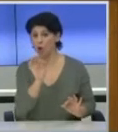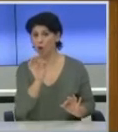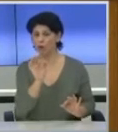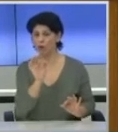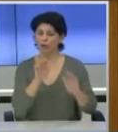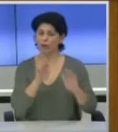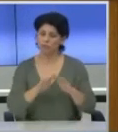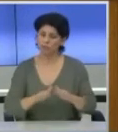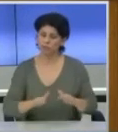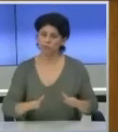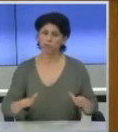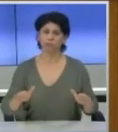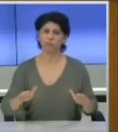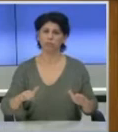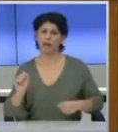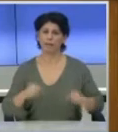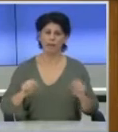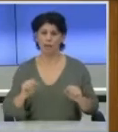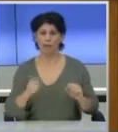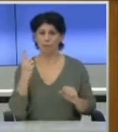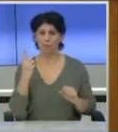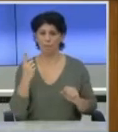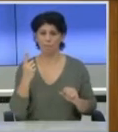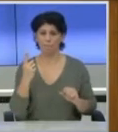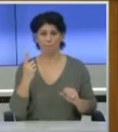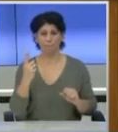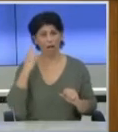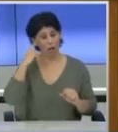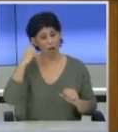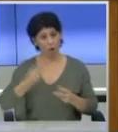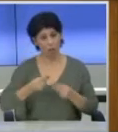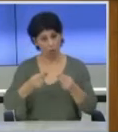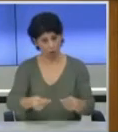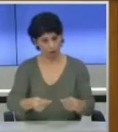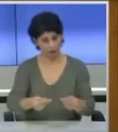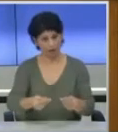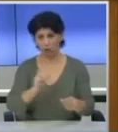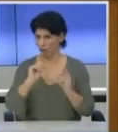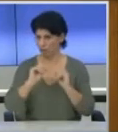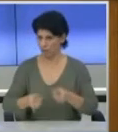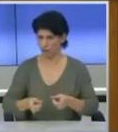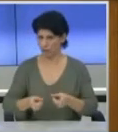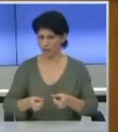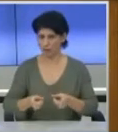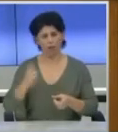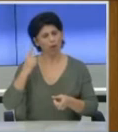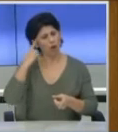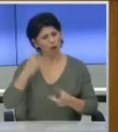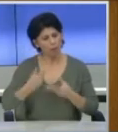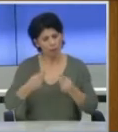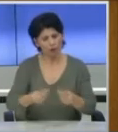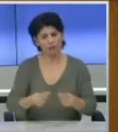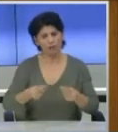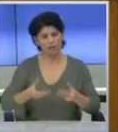να αμβλυνθούν οι αντιδράσεις από μία γνωμοδότηση, όχι απόφαση, γνωμοδότηση της